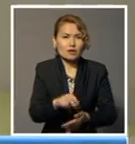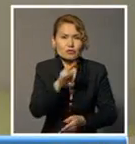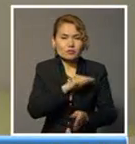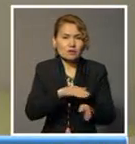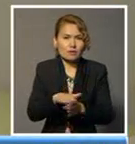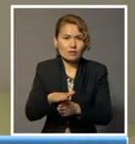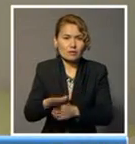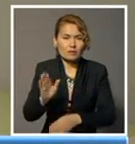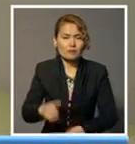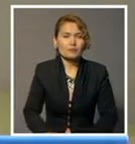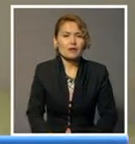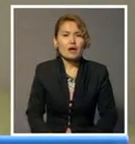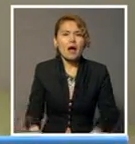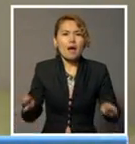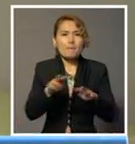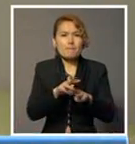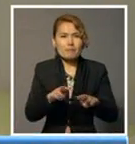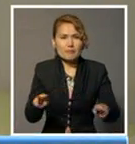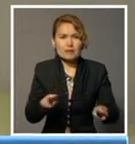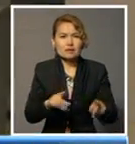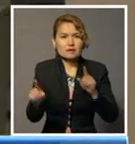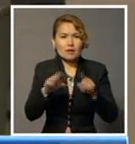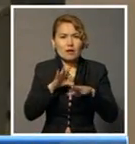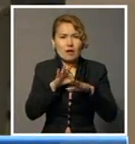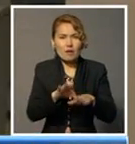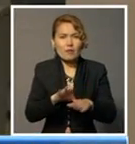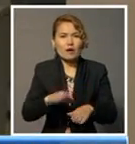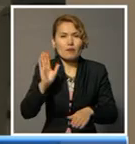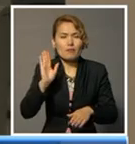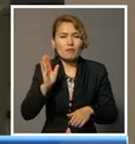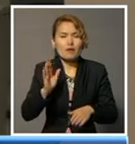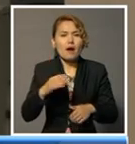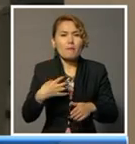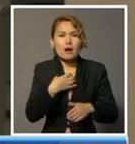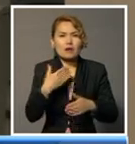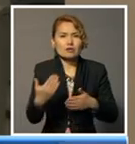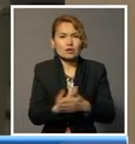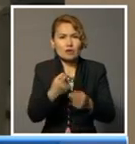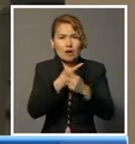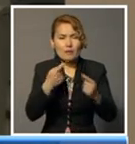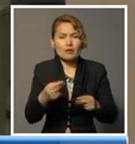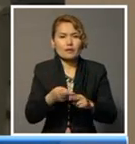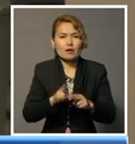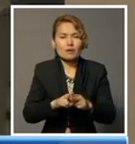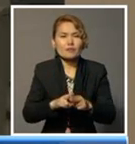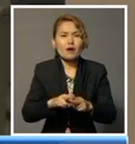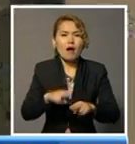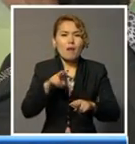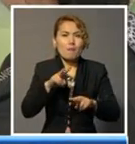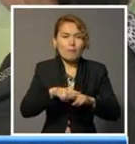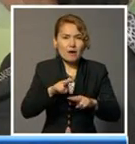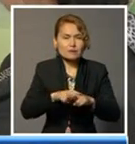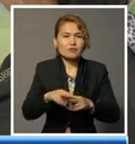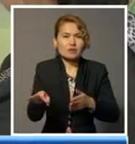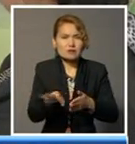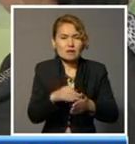жатырмыз. Министрлер кабинетінде айтылған тағы бір маңызды жаңалық, алдағы уақытта жеке төлқұжатыңызды небәрі бір күн ішінде жасатып алуыңызға болады.